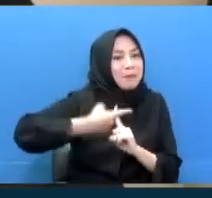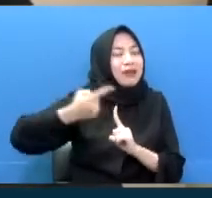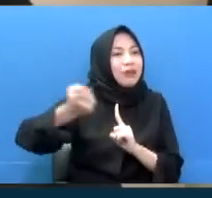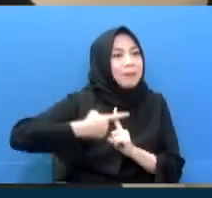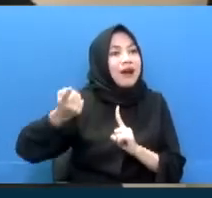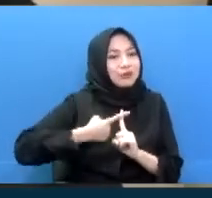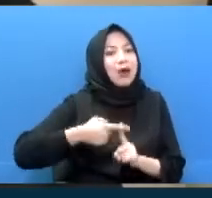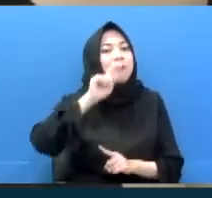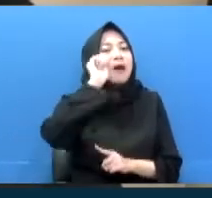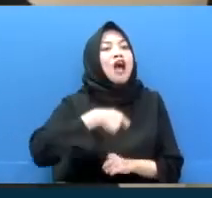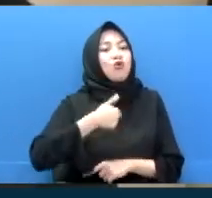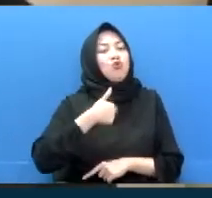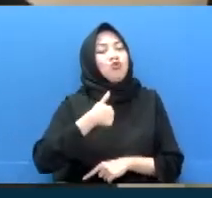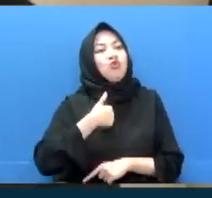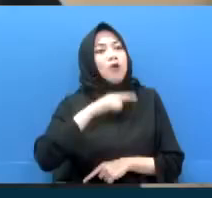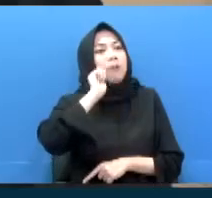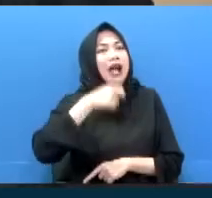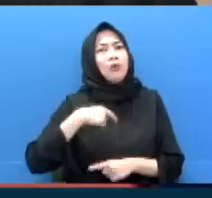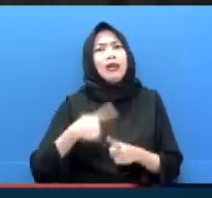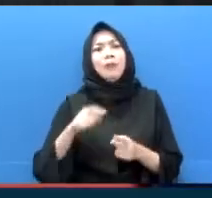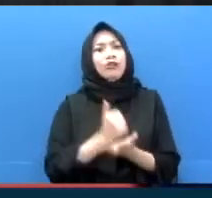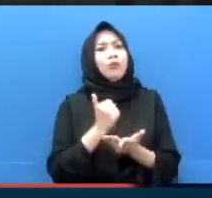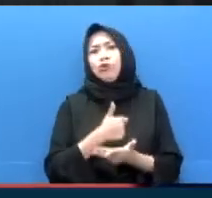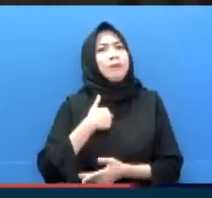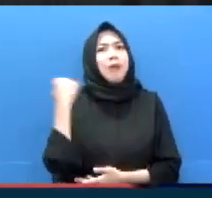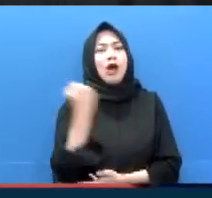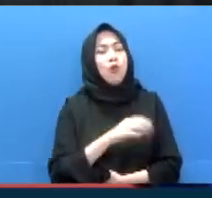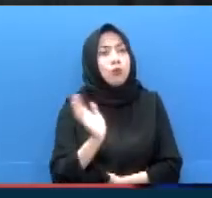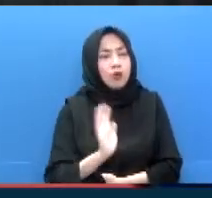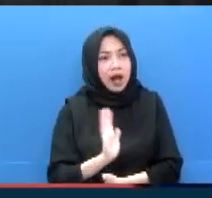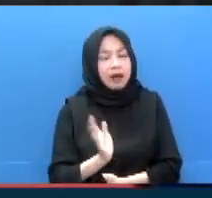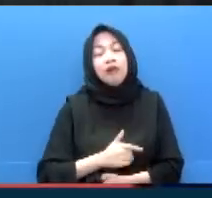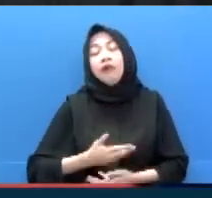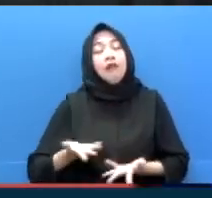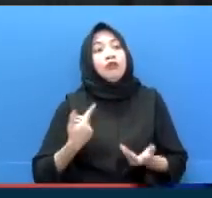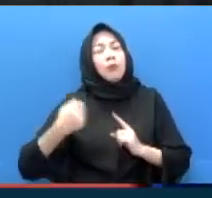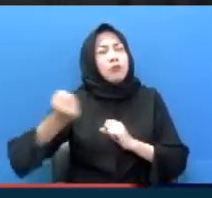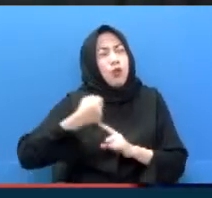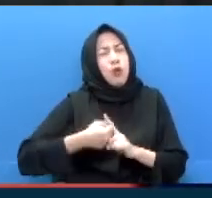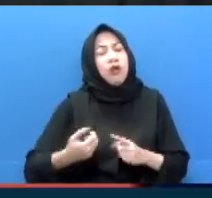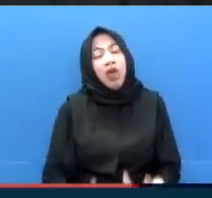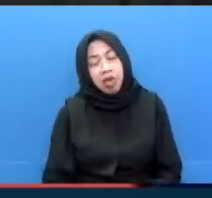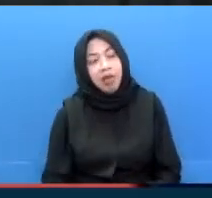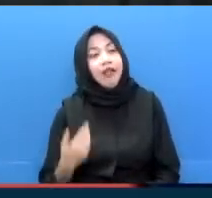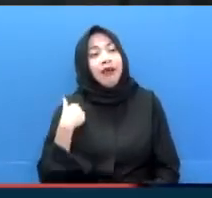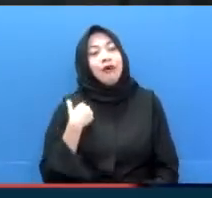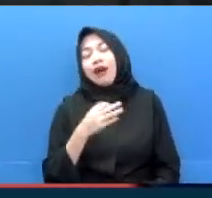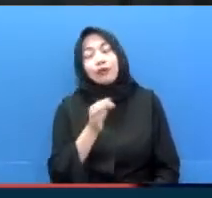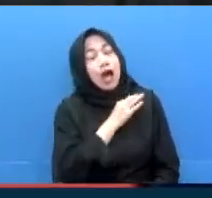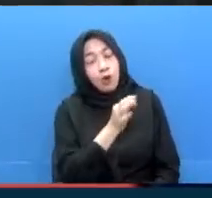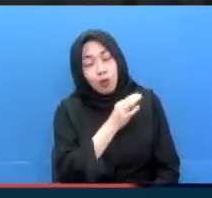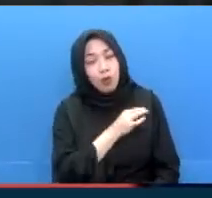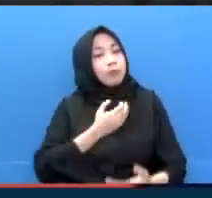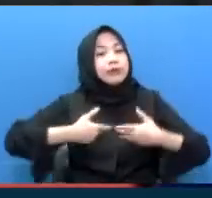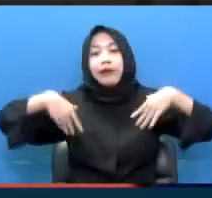mengakui sebuah perbuatan yang tidak tidak diakui pada akhirnya dia nyerah karena Kondisinya sudah tidak sanggup lagi Dia